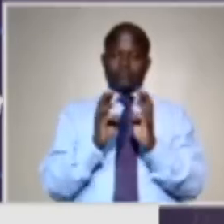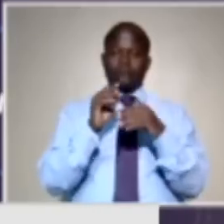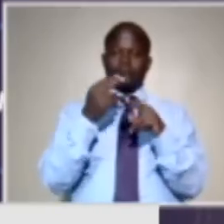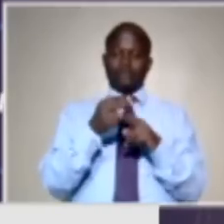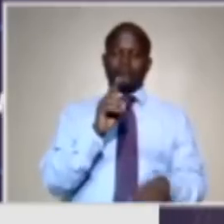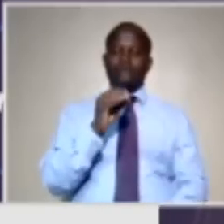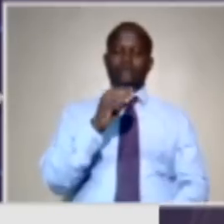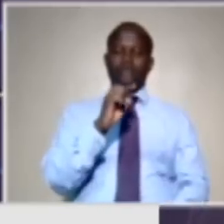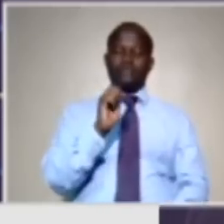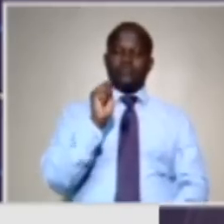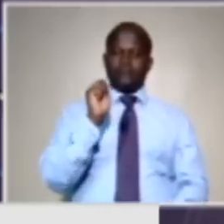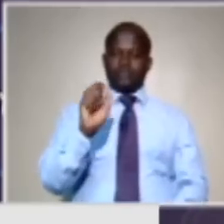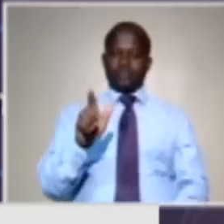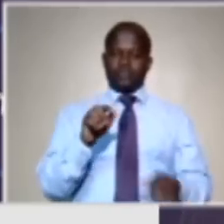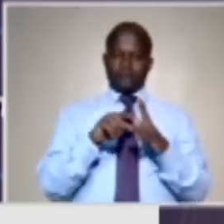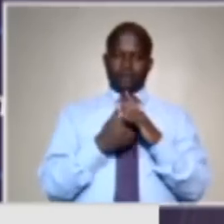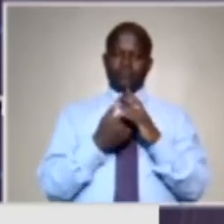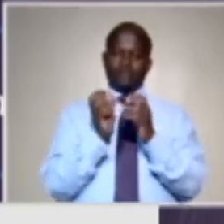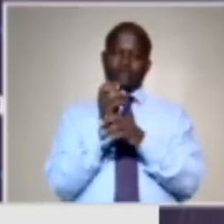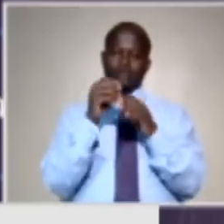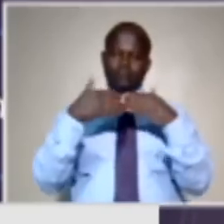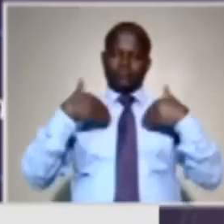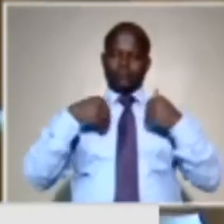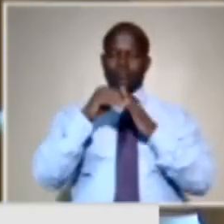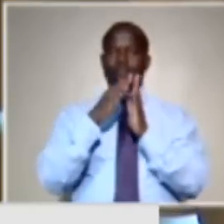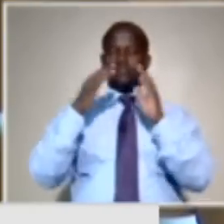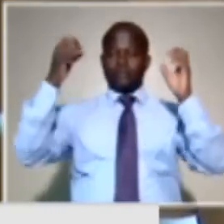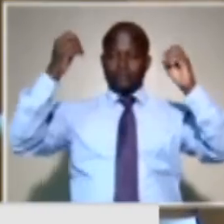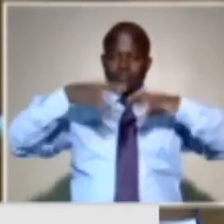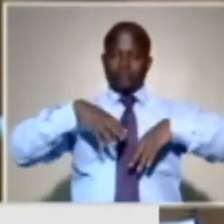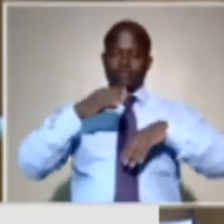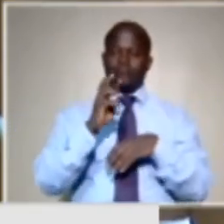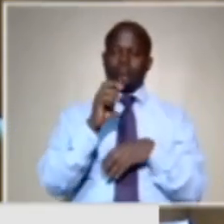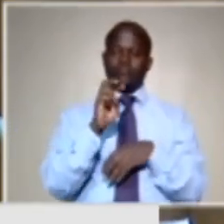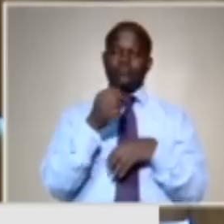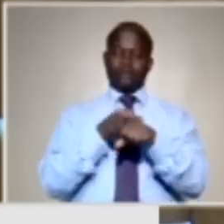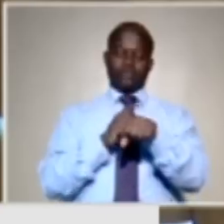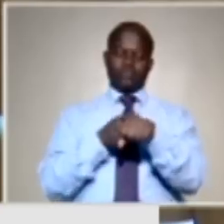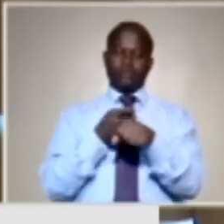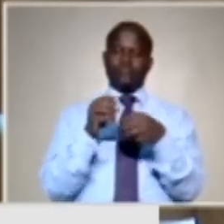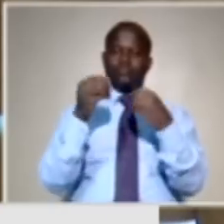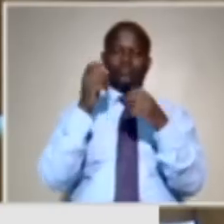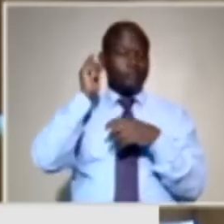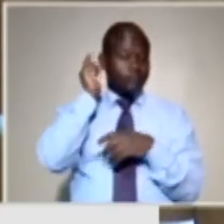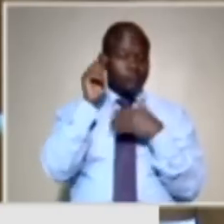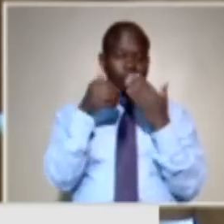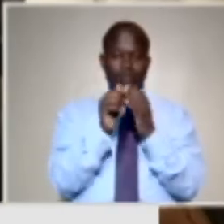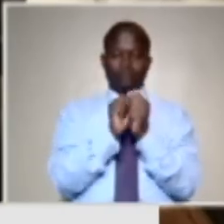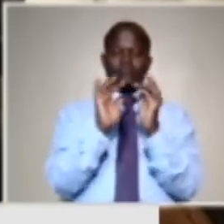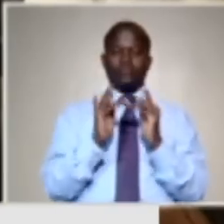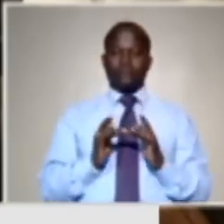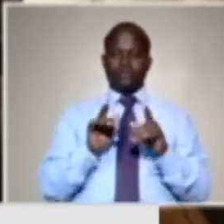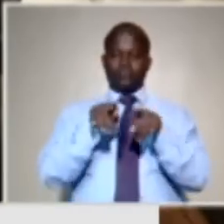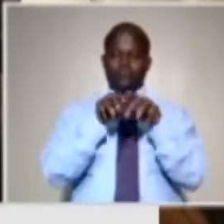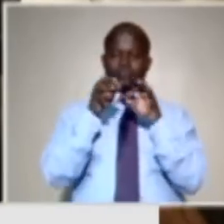nka digital rehabilitation bwatangiriye ku bajyanama b'ubuzima bo mu mujyi wa Kigali Burera Musanze bahawe telefone zigezweho na internet